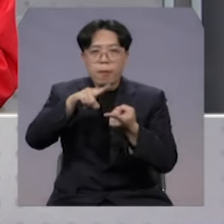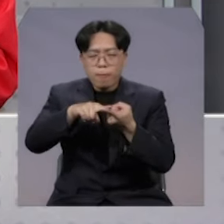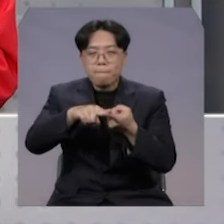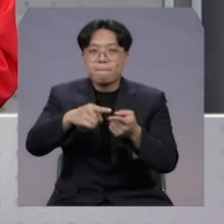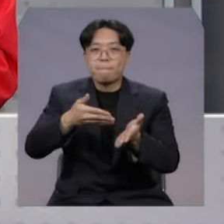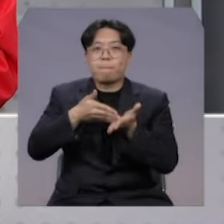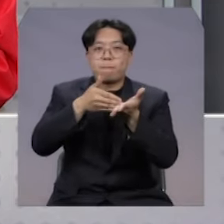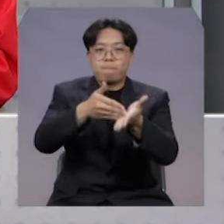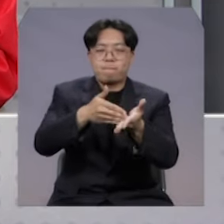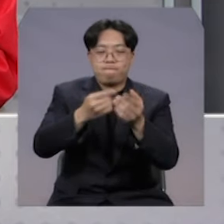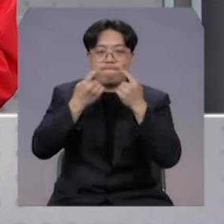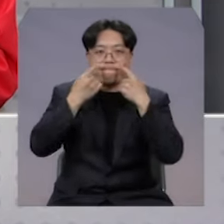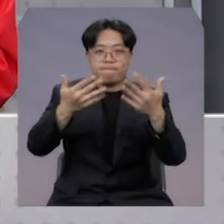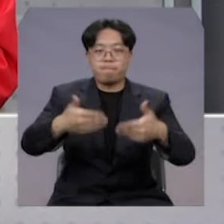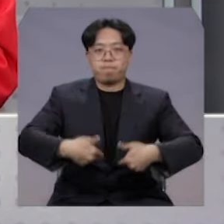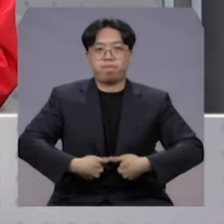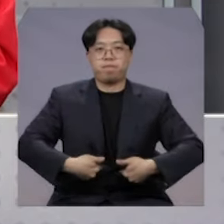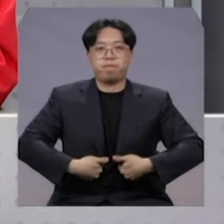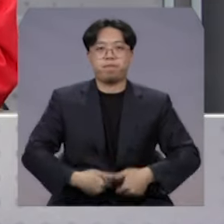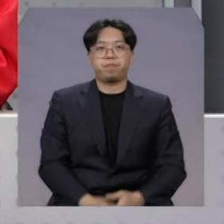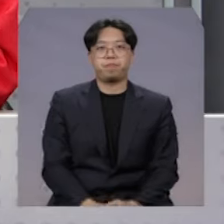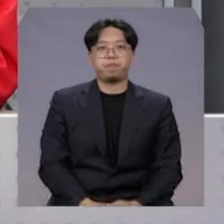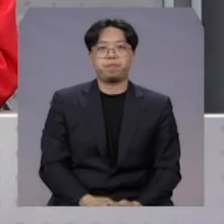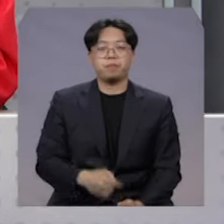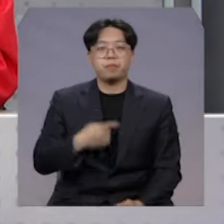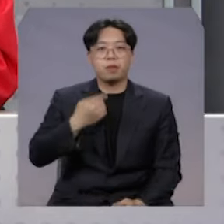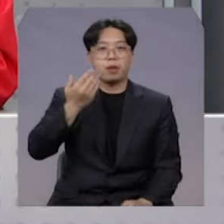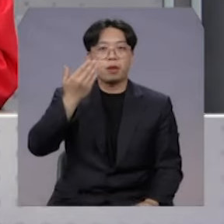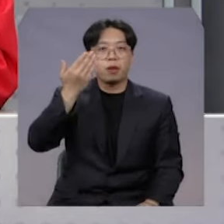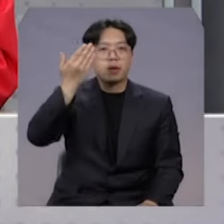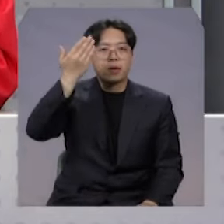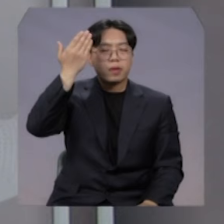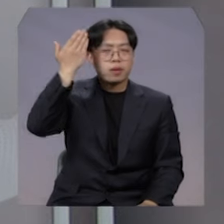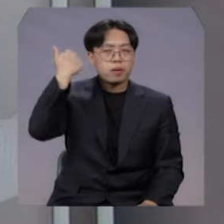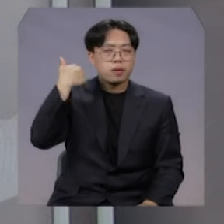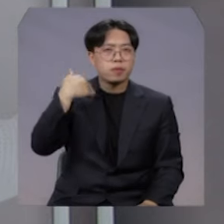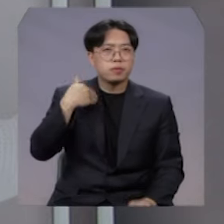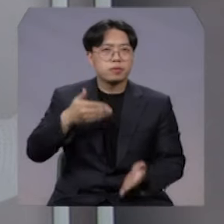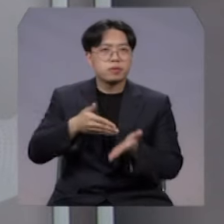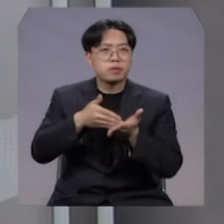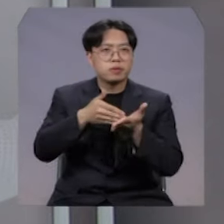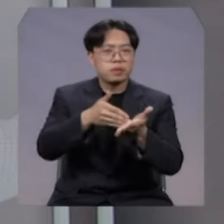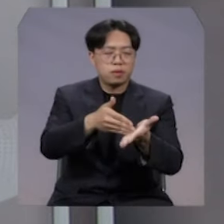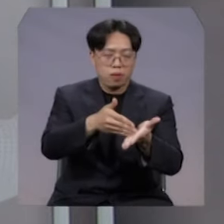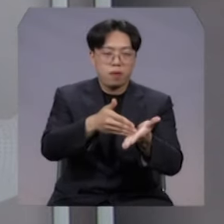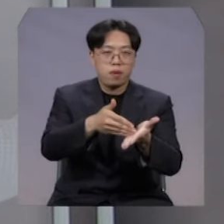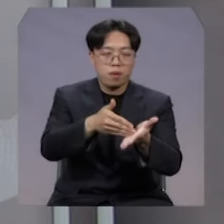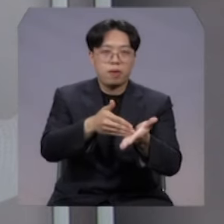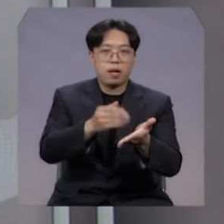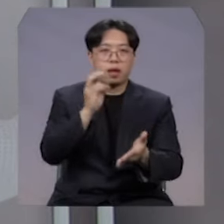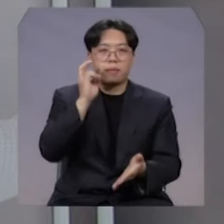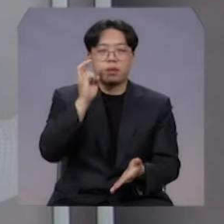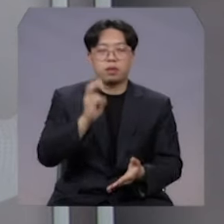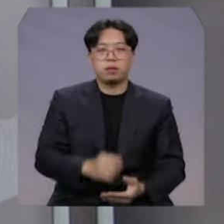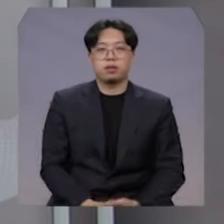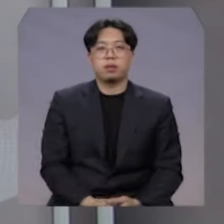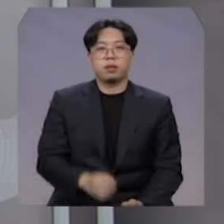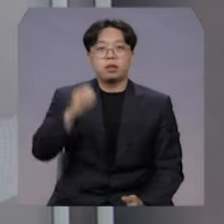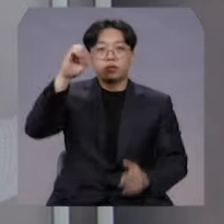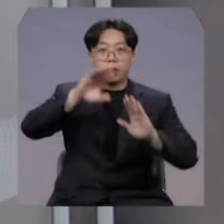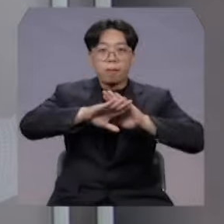생각합니다. 지난번 쪽에 생각했던 것 이상을 벗어나지 않는군요. 광명시가 서울 특별시로 편입이